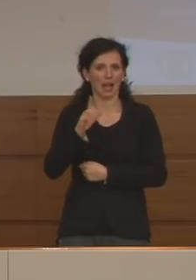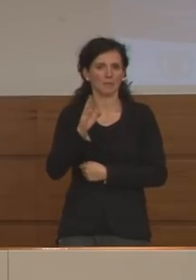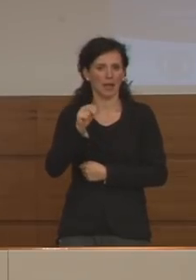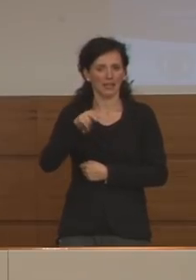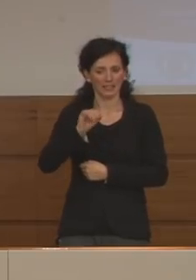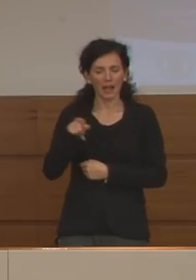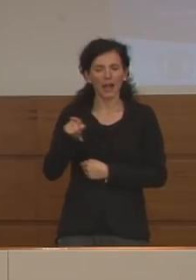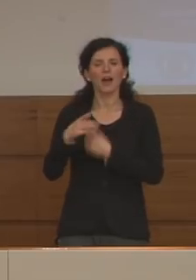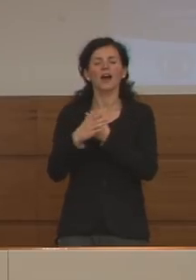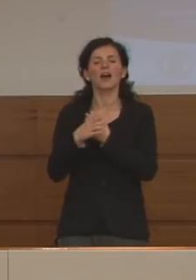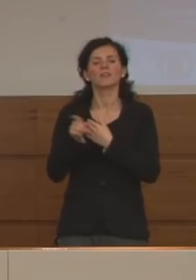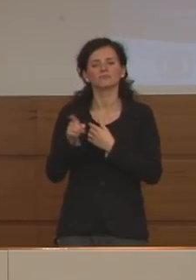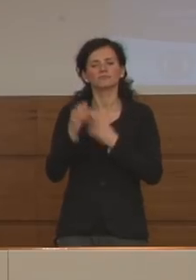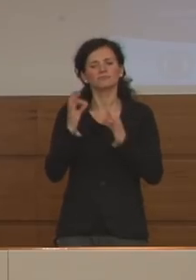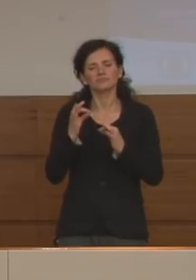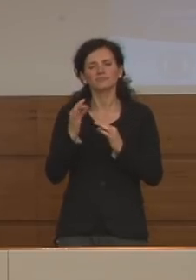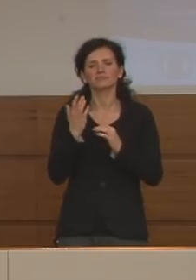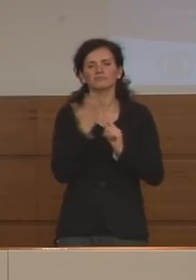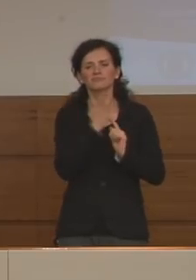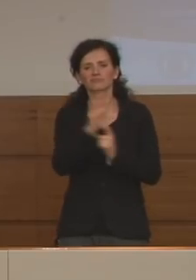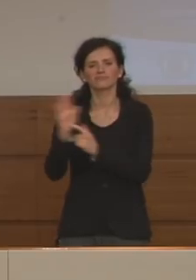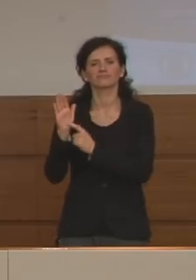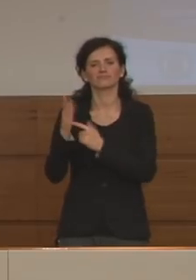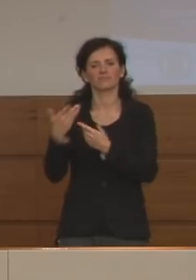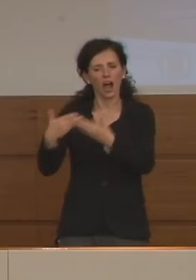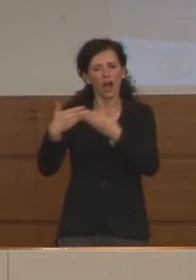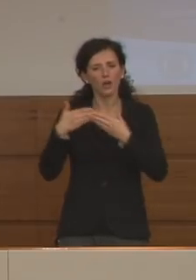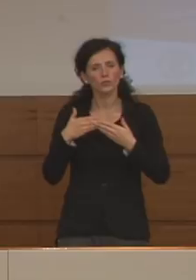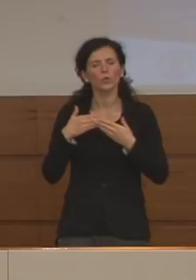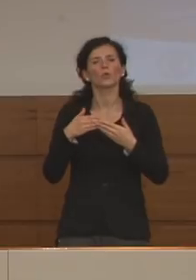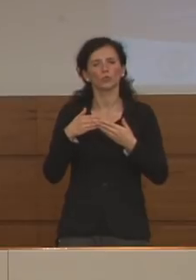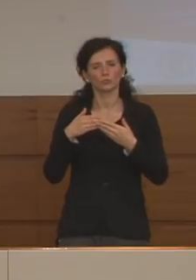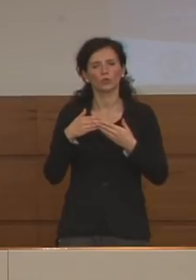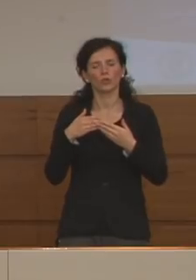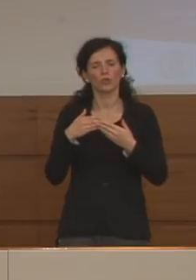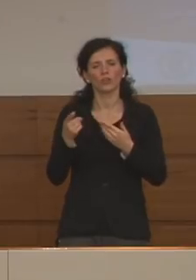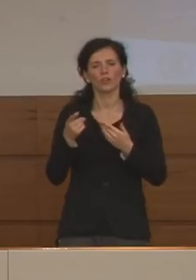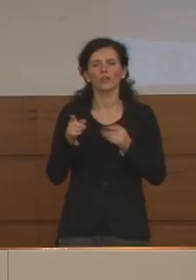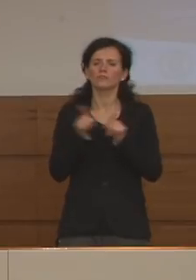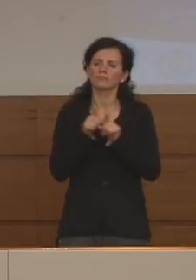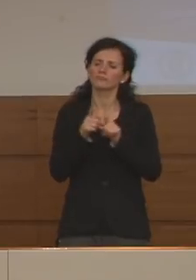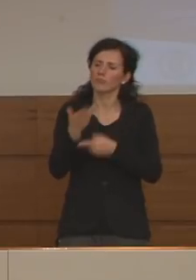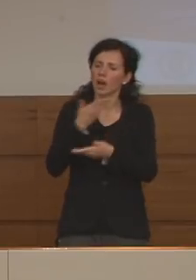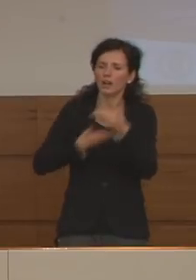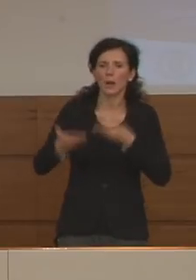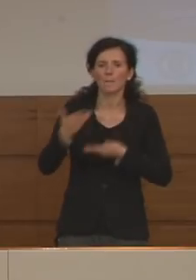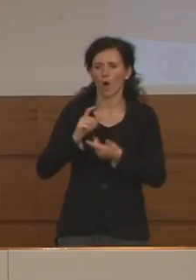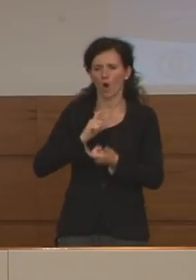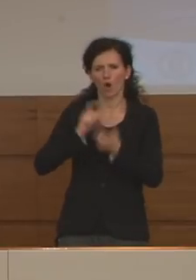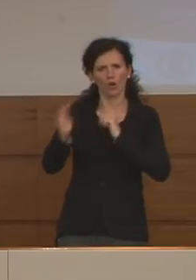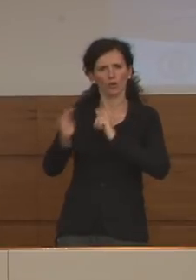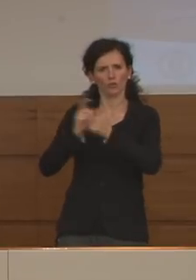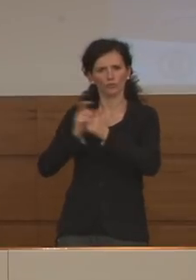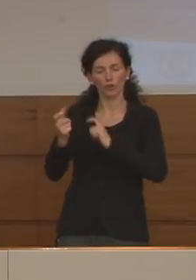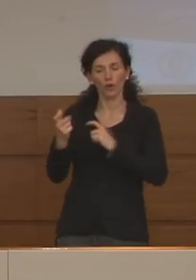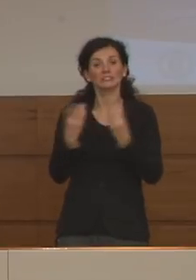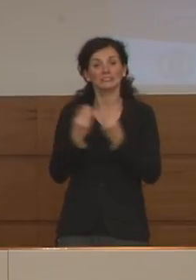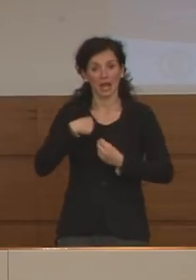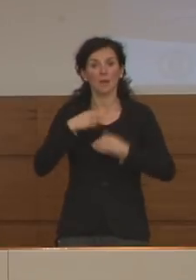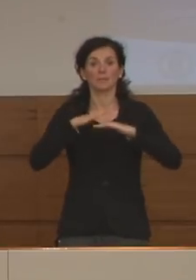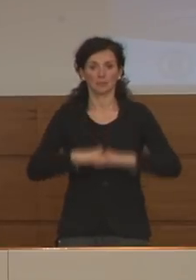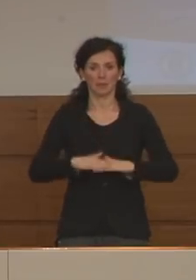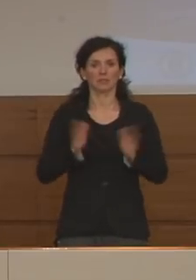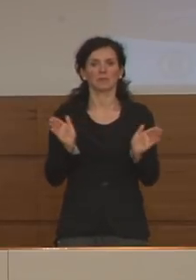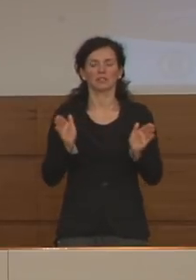al nostro paese rinnovando un rapporto reciproco con il dipartimento della protezione civile